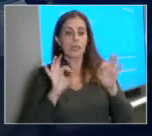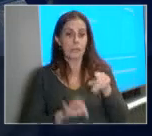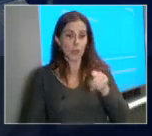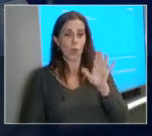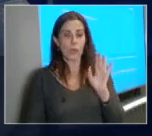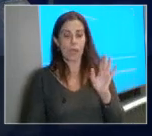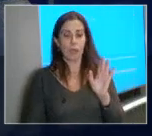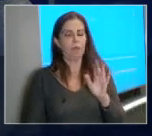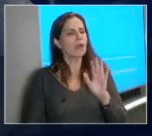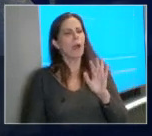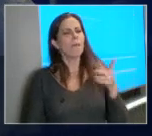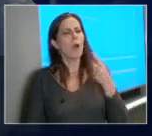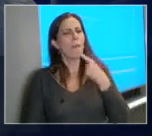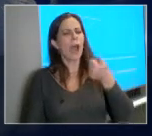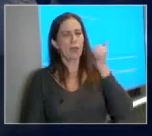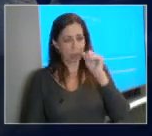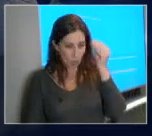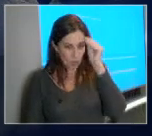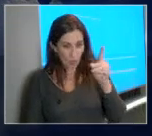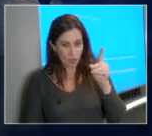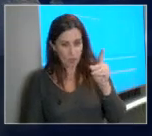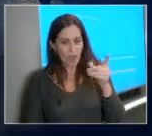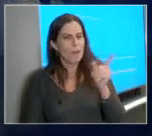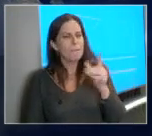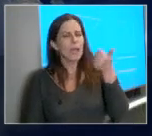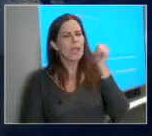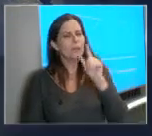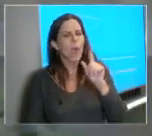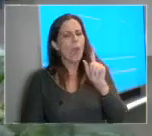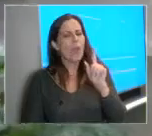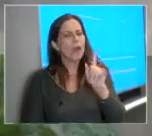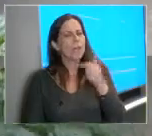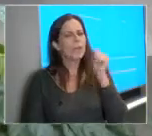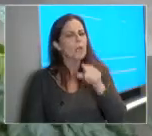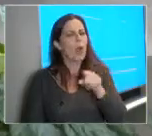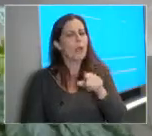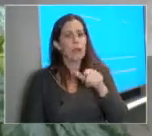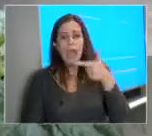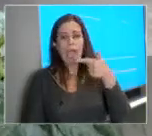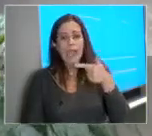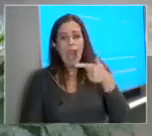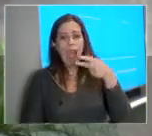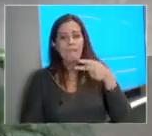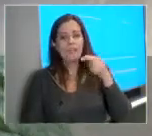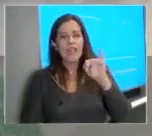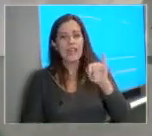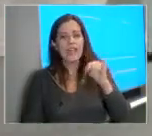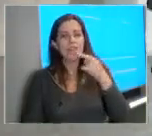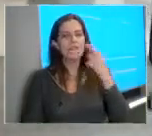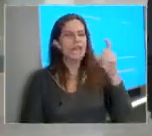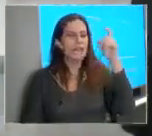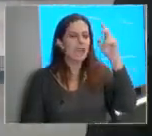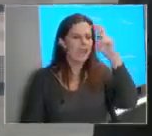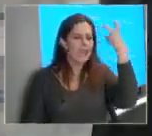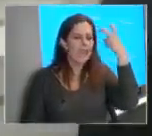הזה. הרי מה הוא טען אתמול? אם אתה זוכר, מי כיכב אצלו במסיבת עיתונאים אתמול? גפני וטיבי, נכון? מה הוא